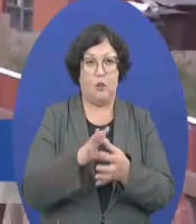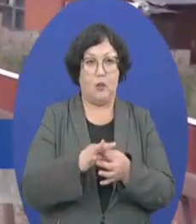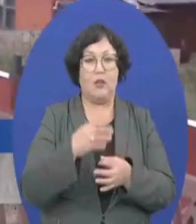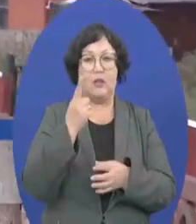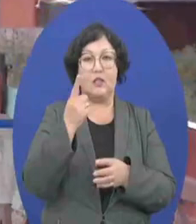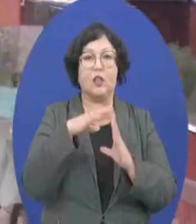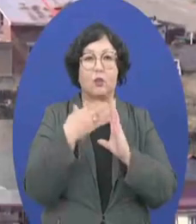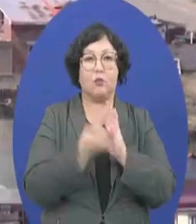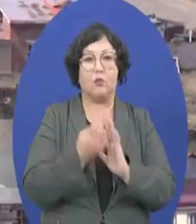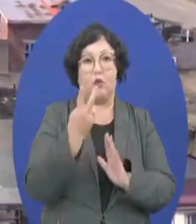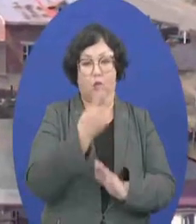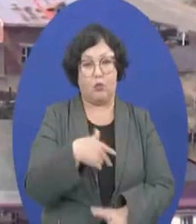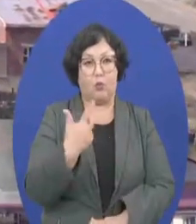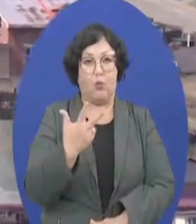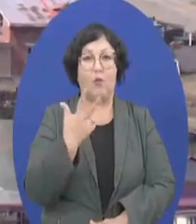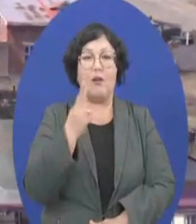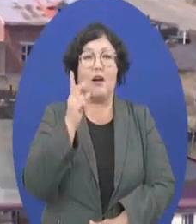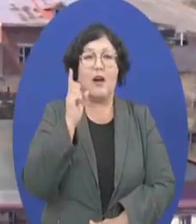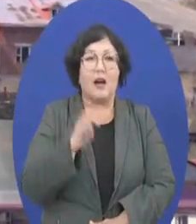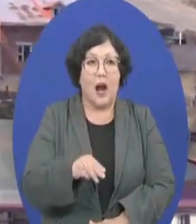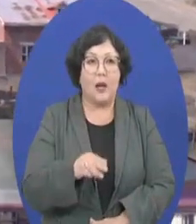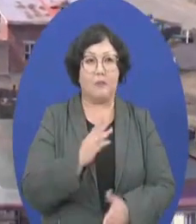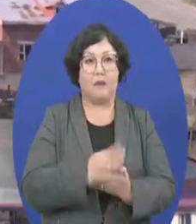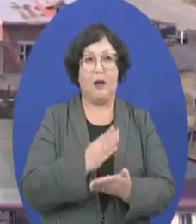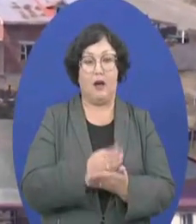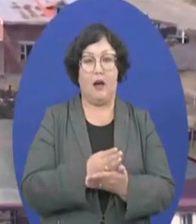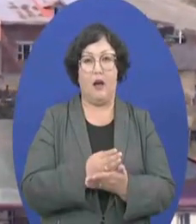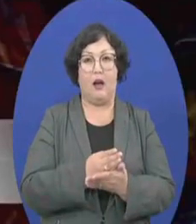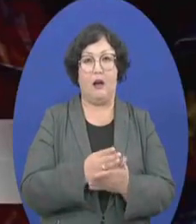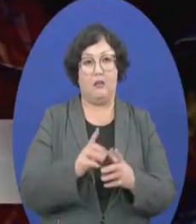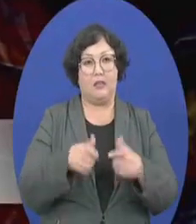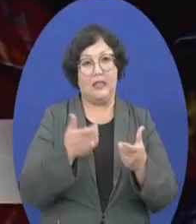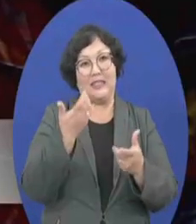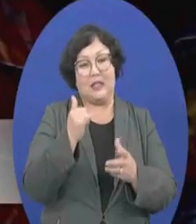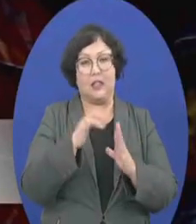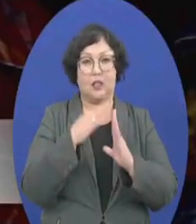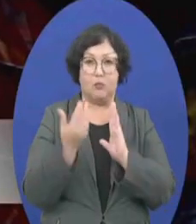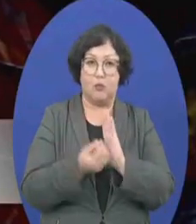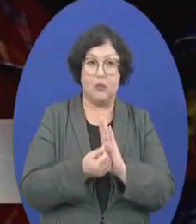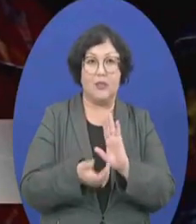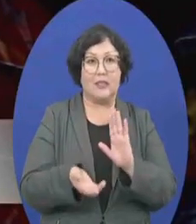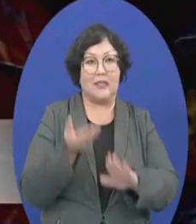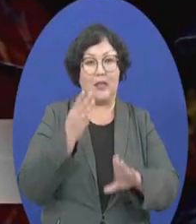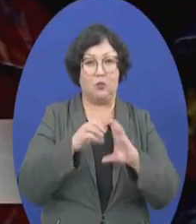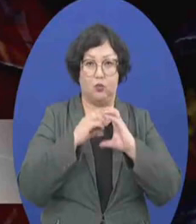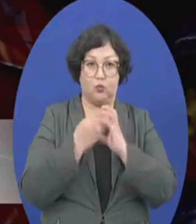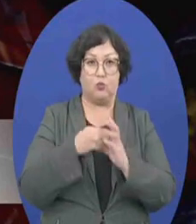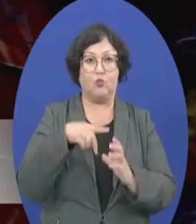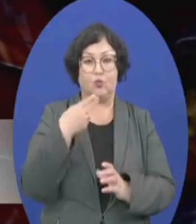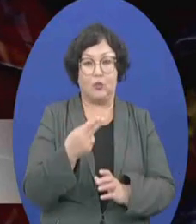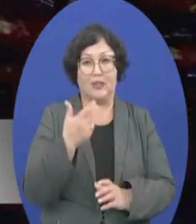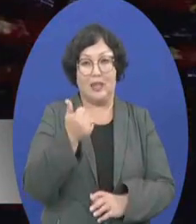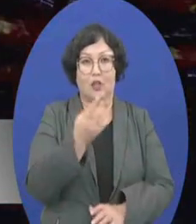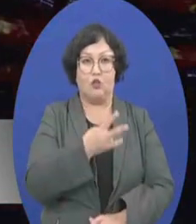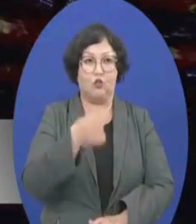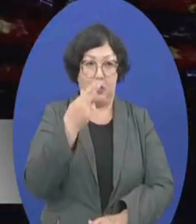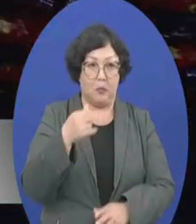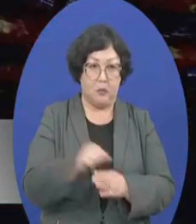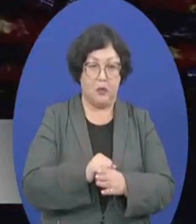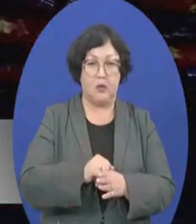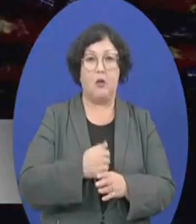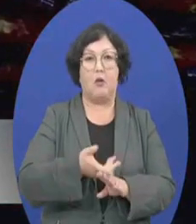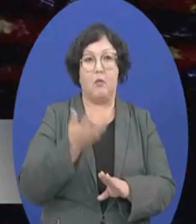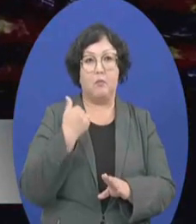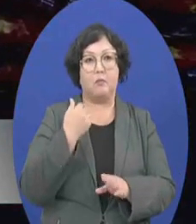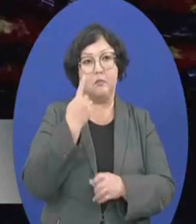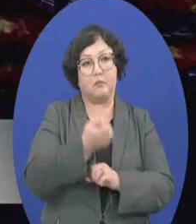шалтгаалан нэг айлд бол 2-3 карт оногдож байсан юм а. Тэгэхээр зарим үрхүүд сайжруулсан түвш их хэмжээгээр нөөцлөн үүнээс олж